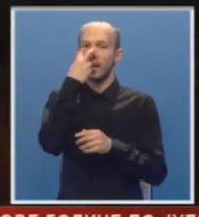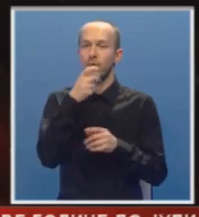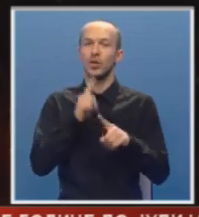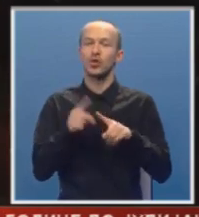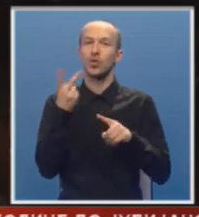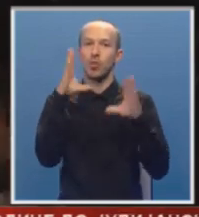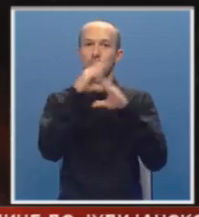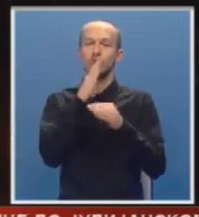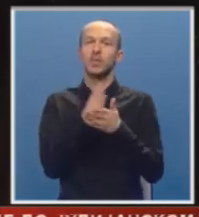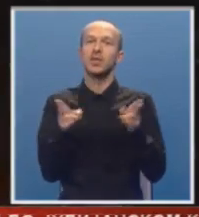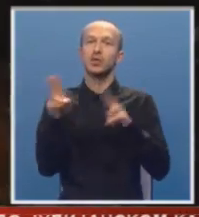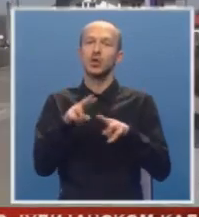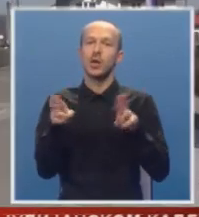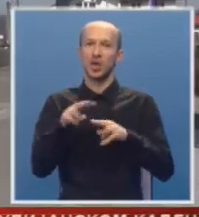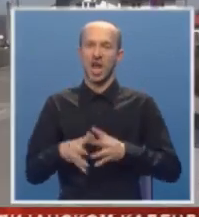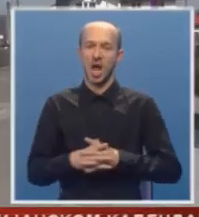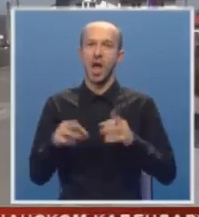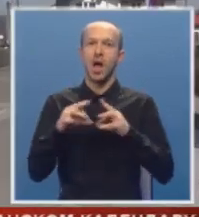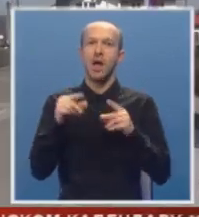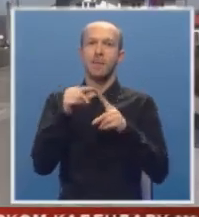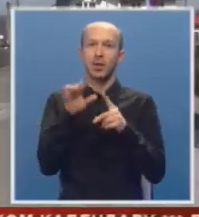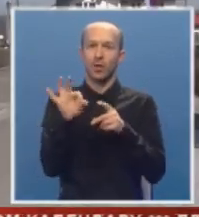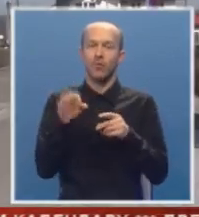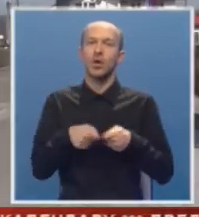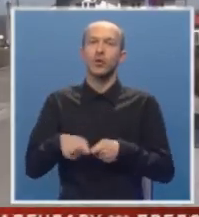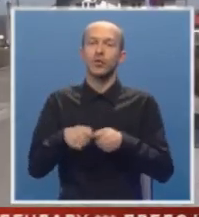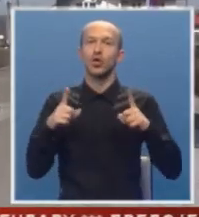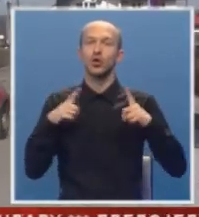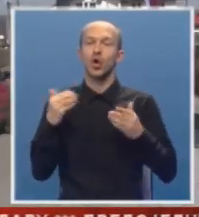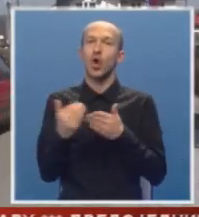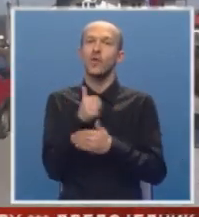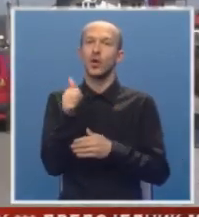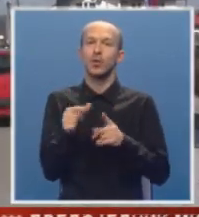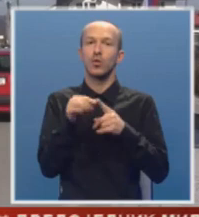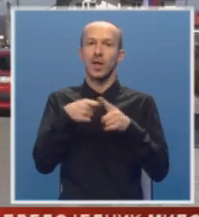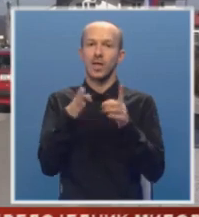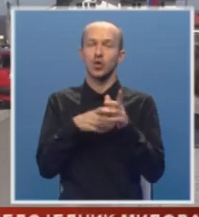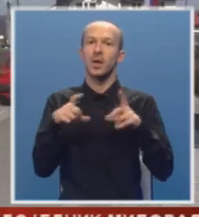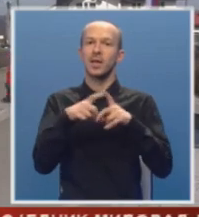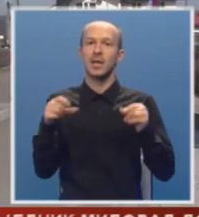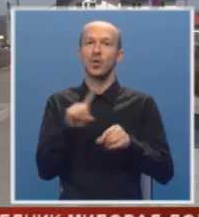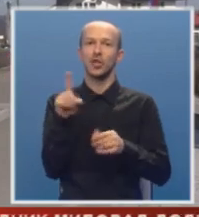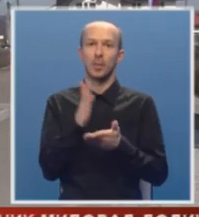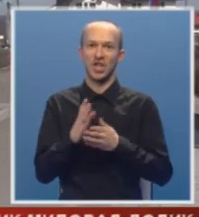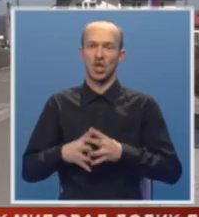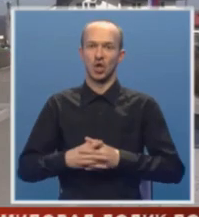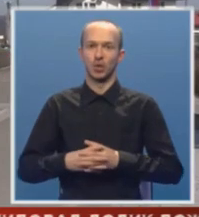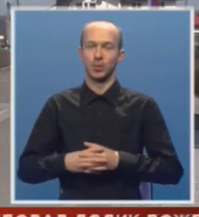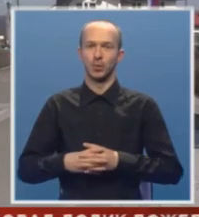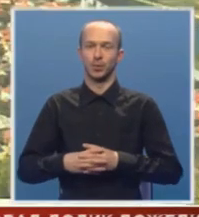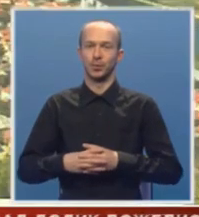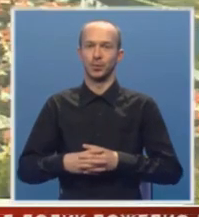tačno u ponoć biti služena liturgija, dok u Petrovo organizovanog dočeka nove godine po julijanskom kalendaru neće biti.